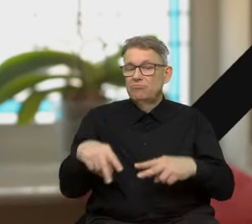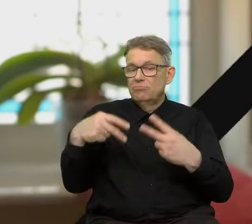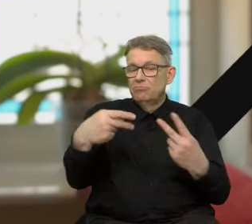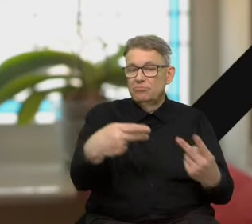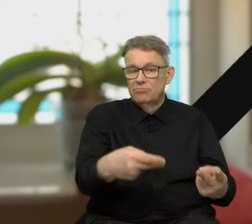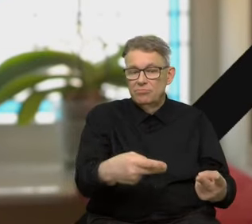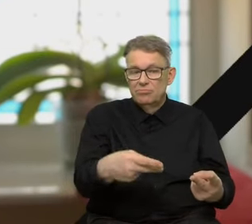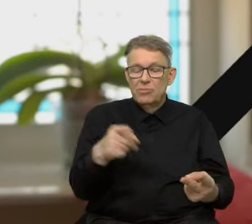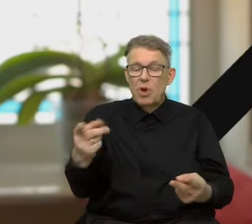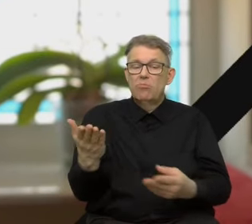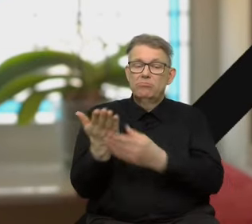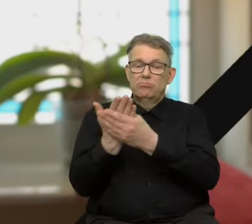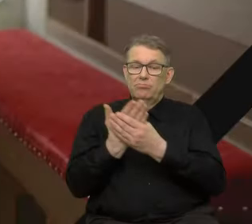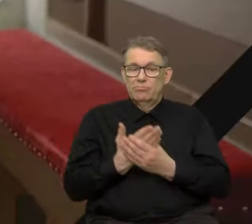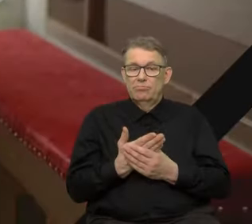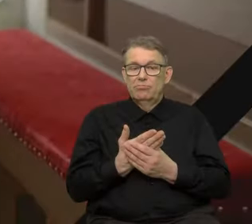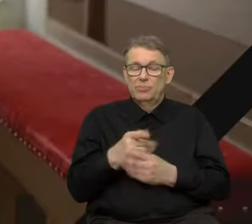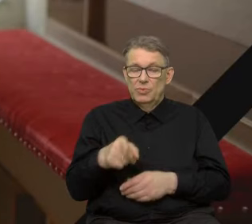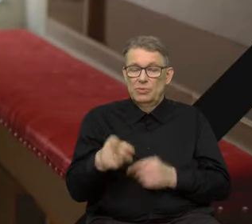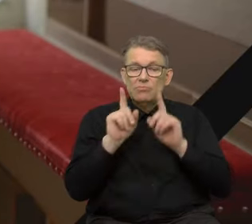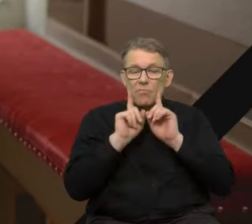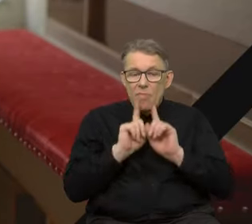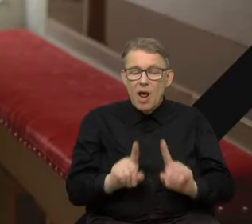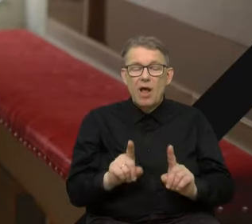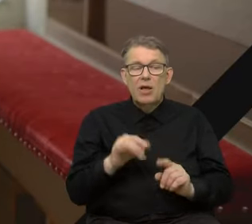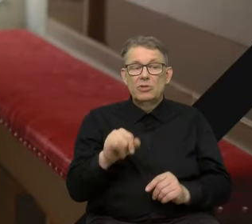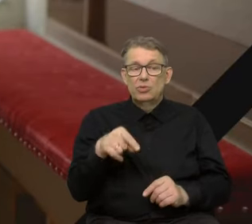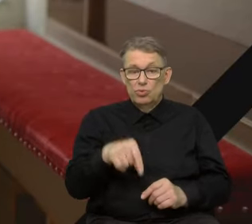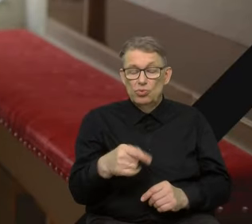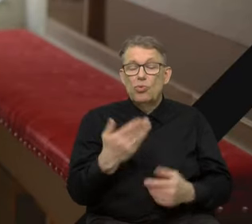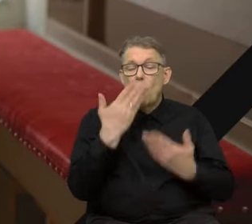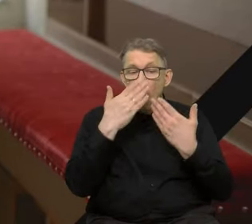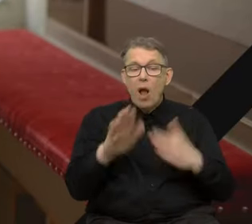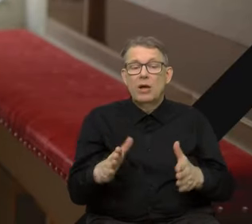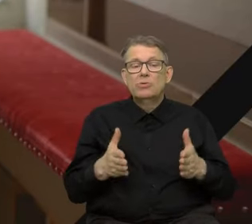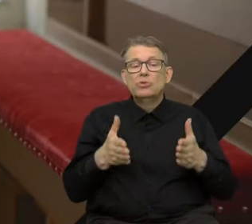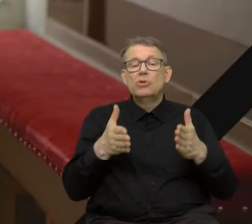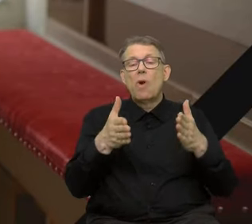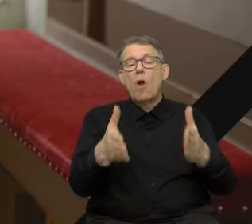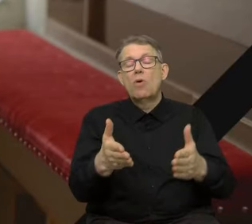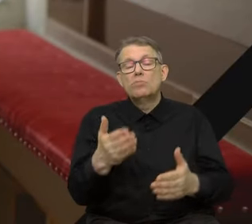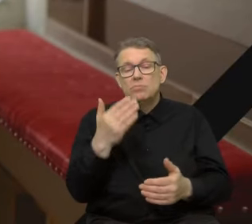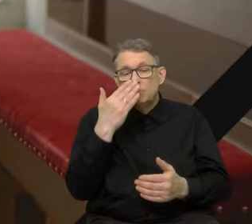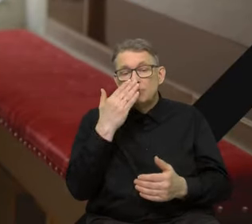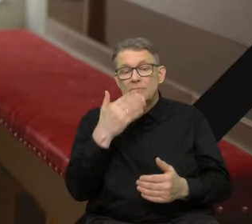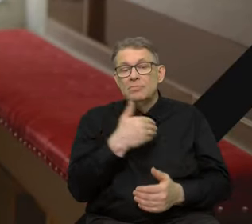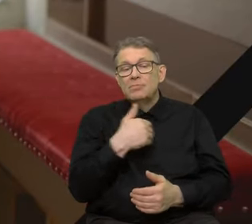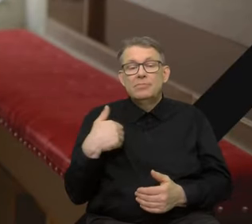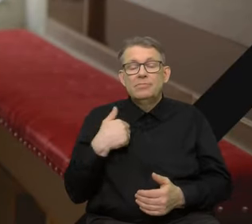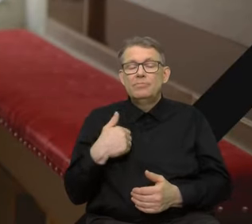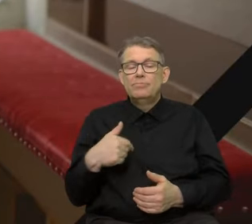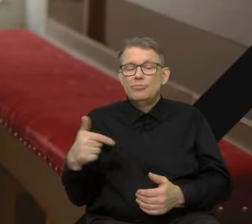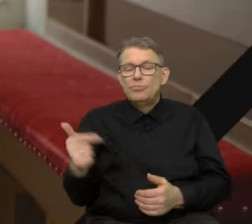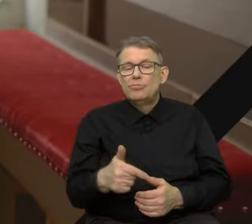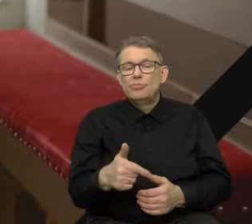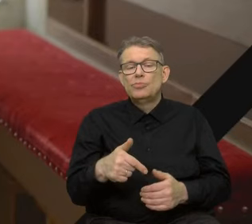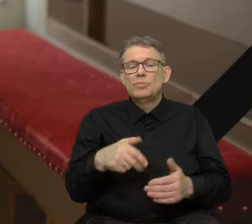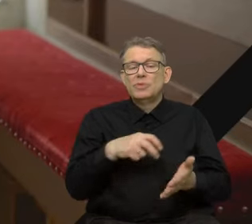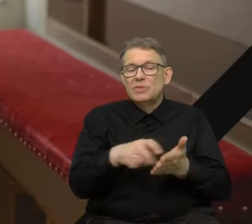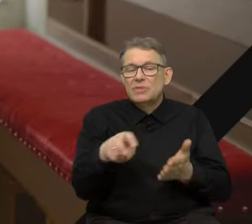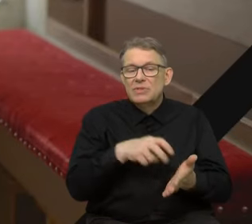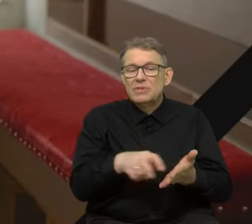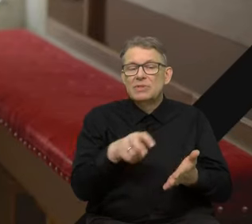tą prawdę. I tu nam pokazuje drogi, jakimi powinniśmy sami kroczyć,